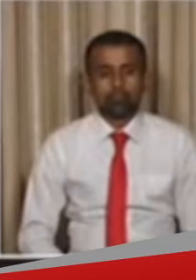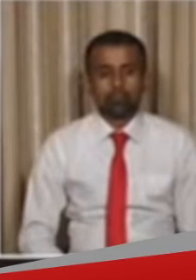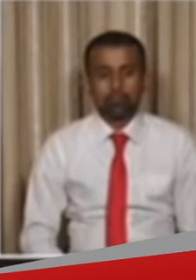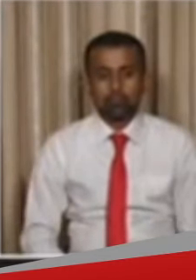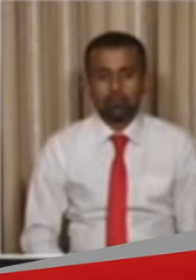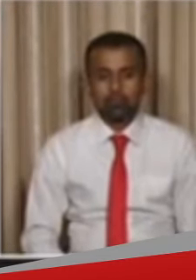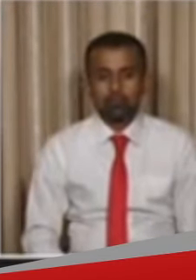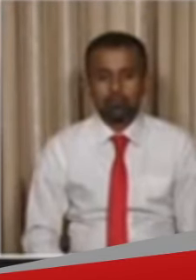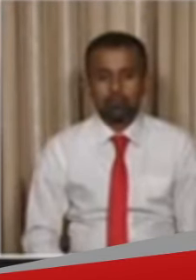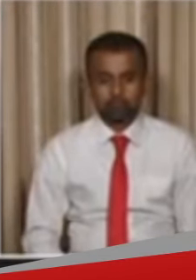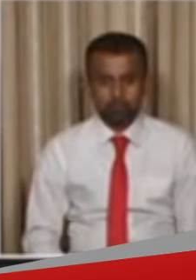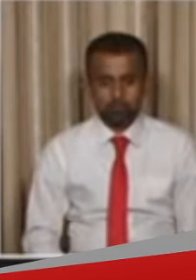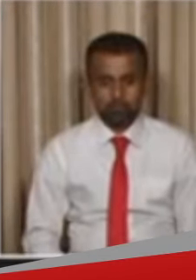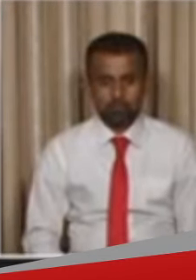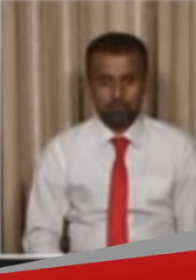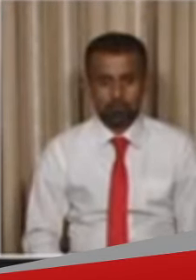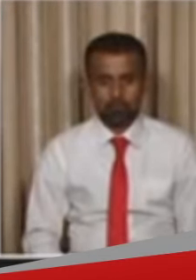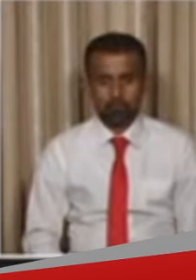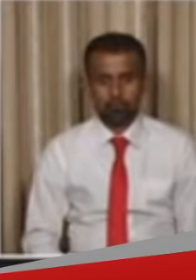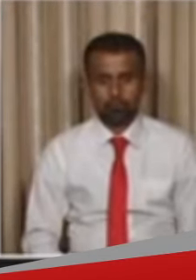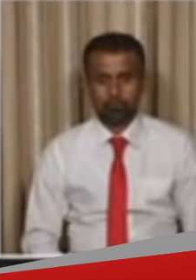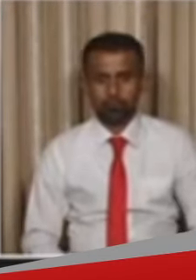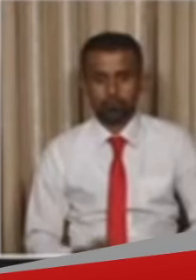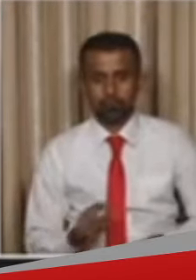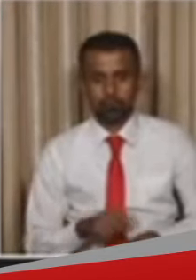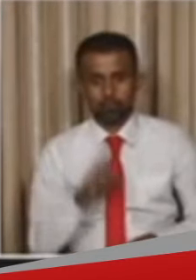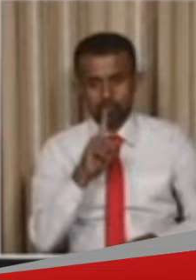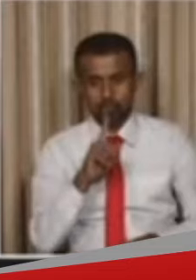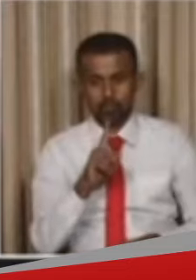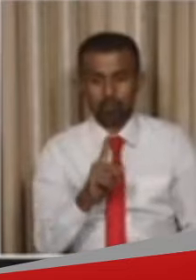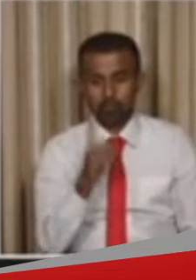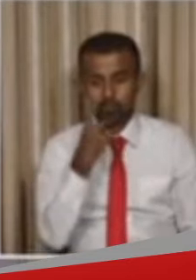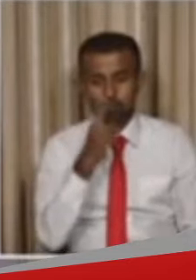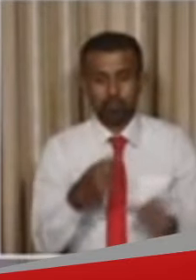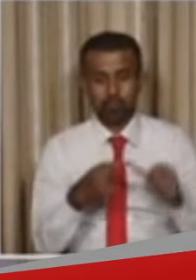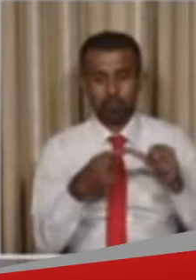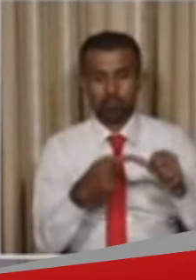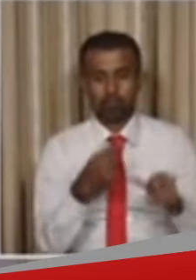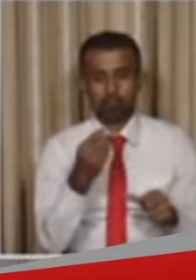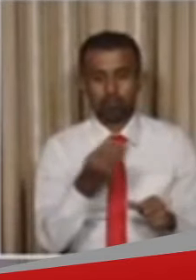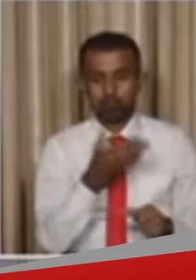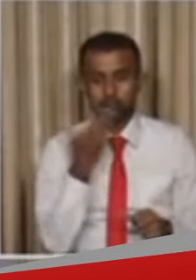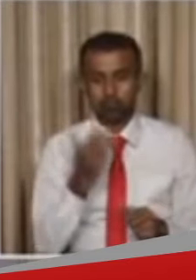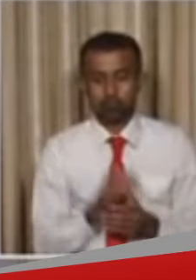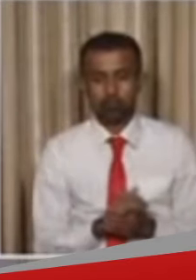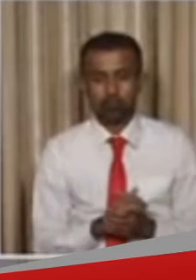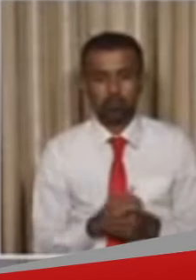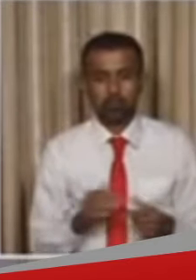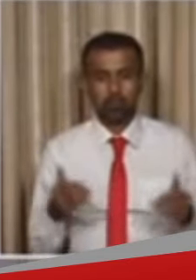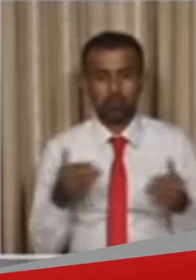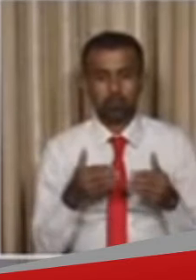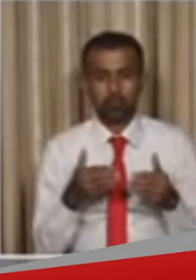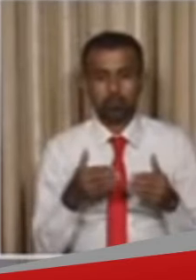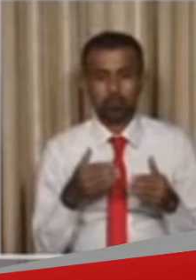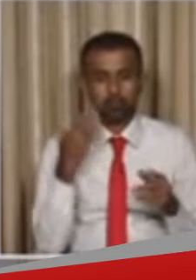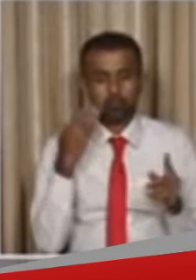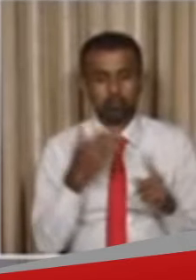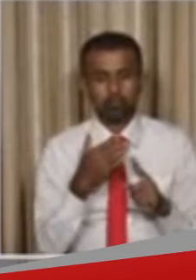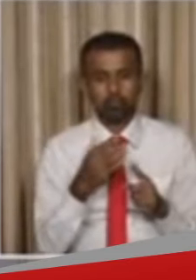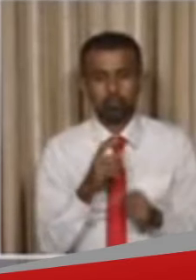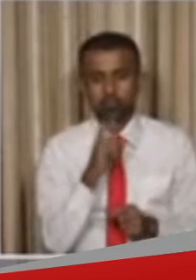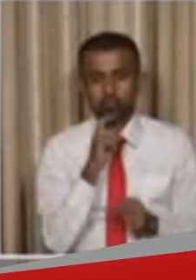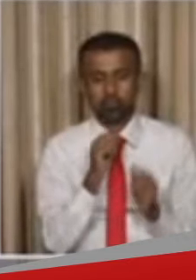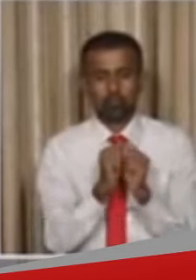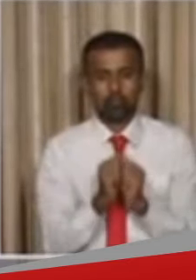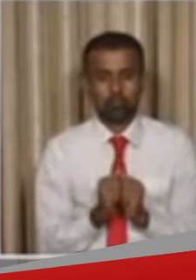මැතුවා මතු කරපු විනාඩියෙන් කතා කරන්න. පළවෙනි එකට මට උත්තරයක් දෙන්න පුළුවන්. මේ වෙනකොට මේ සම්බන්ධයෙන්ම අධිකරණ